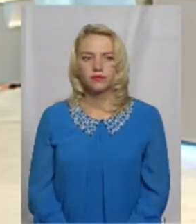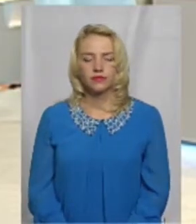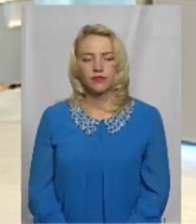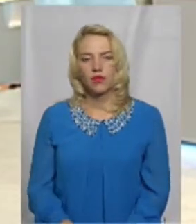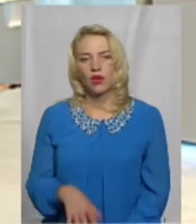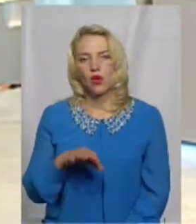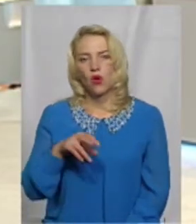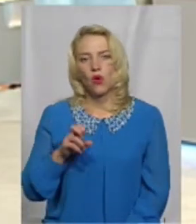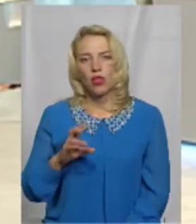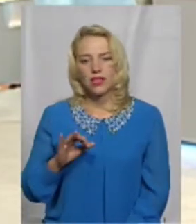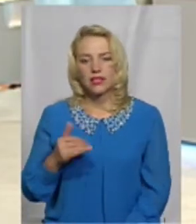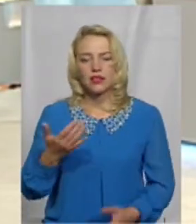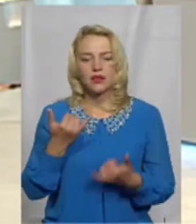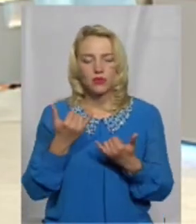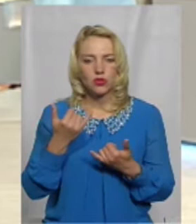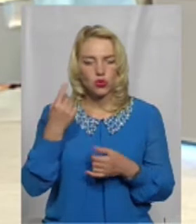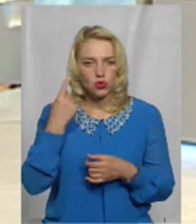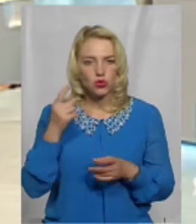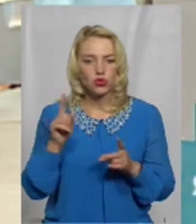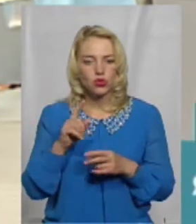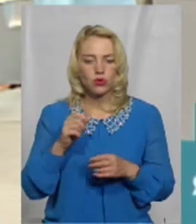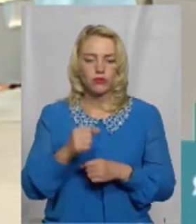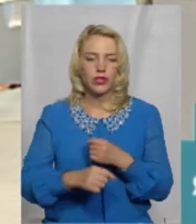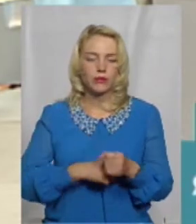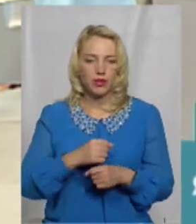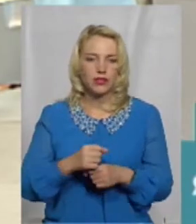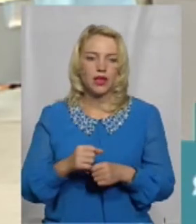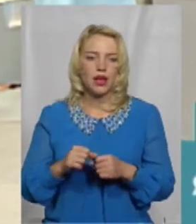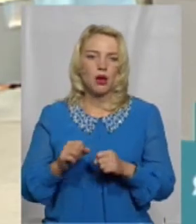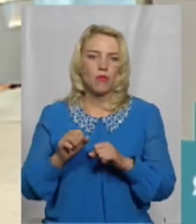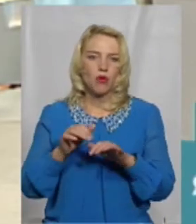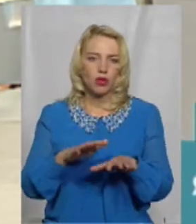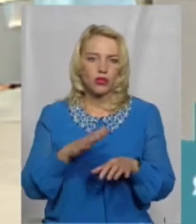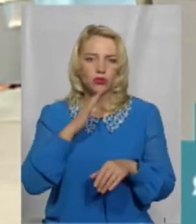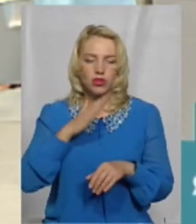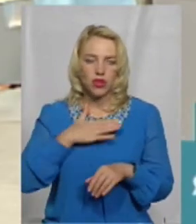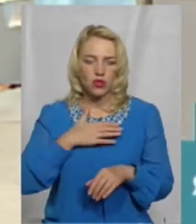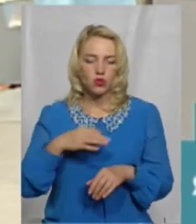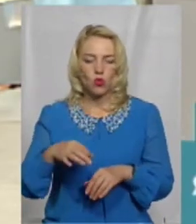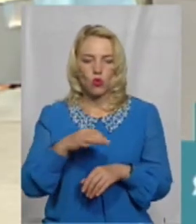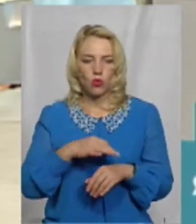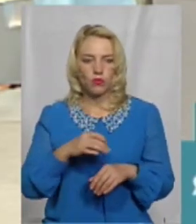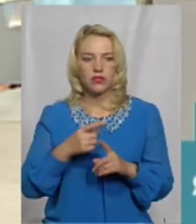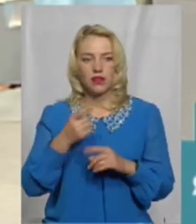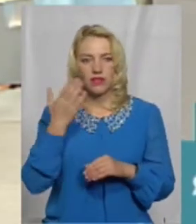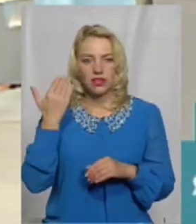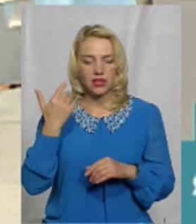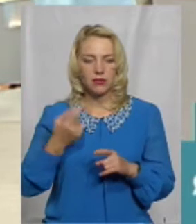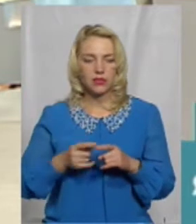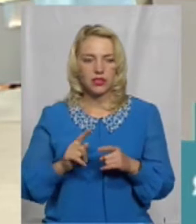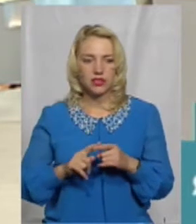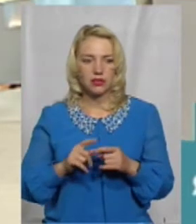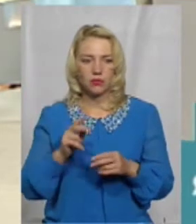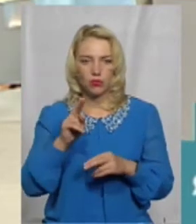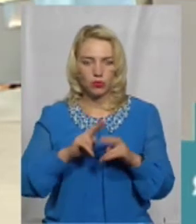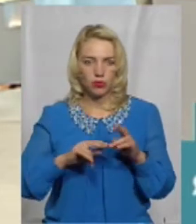Пане Олександре, ми тільки чули, що планується, що медведі покинуть нашу область, але ви зовсім недавно тільки построїли новий